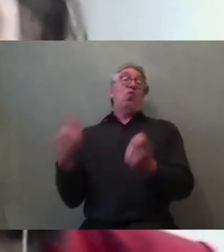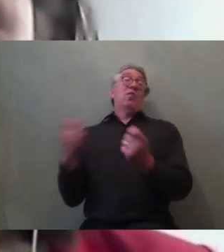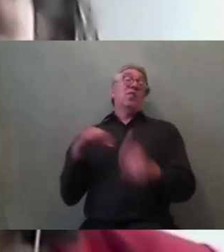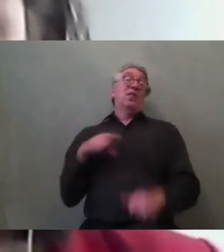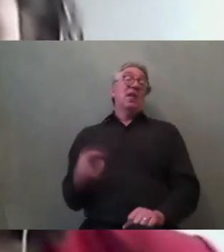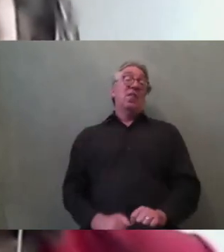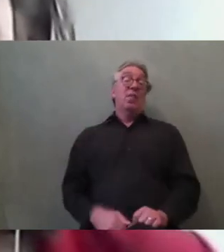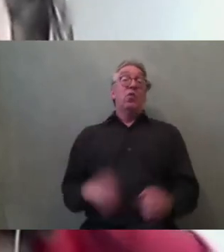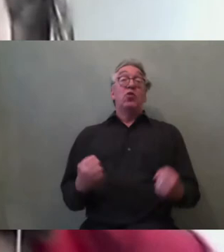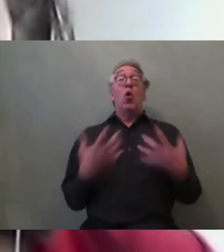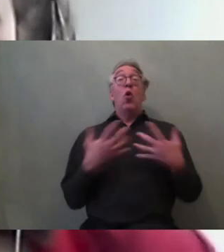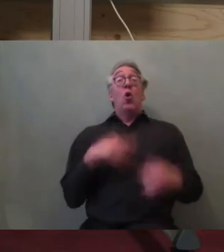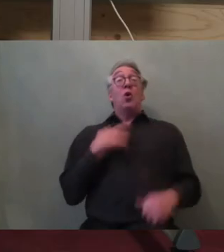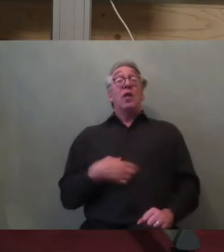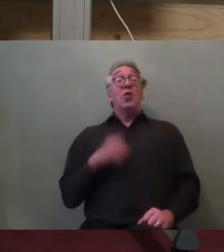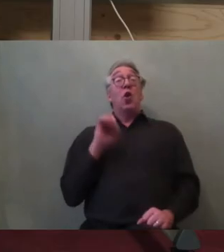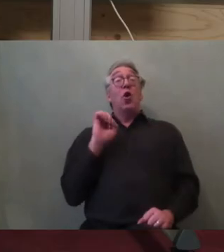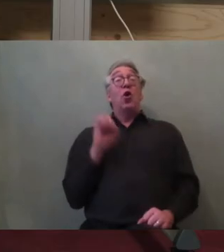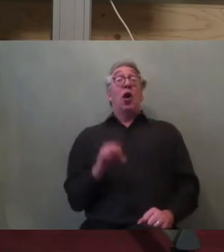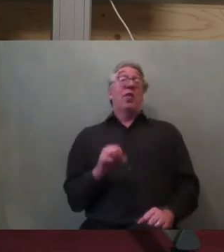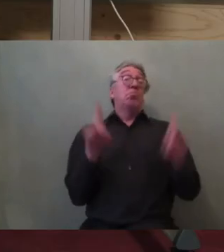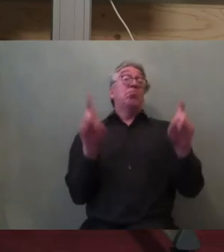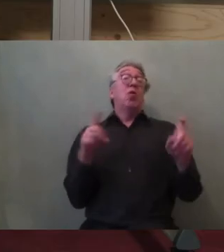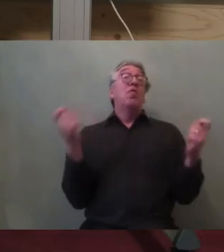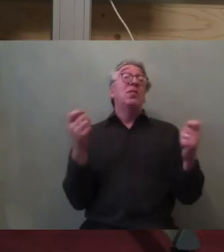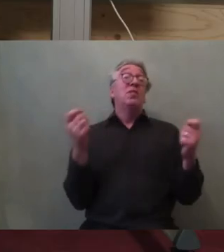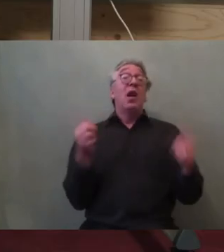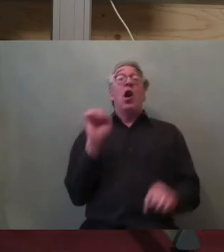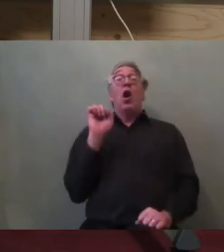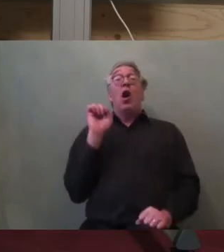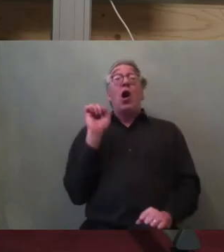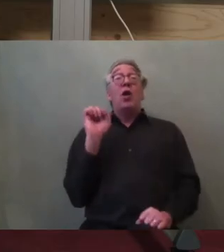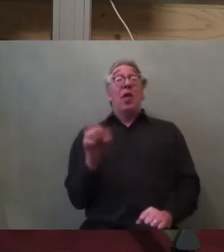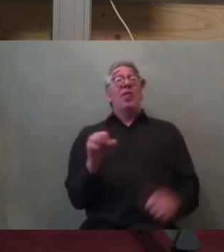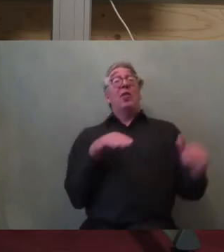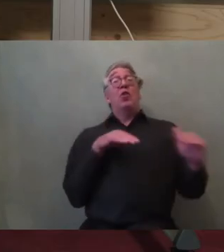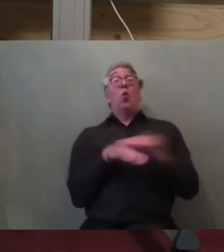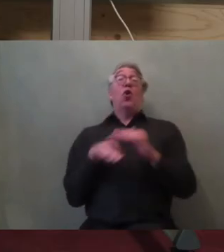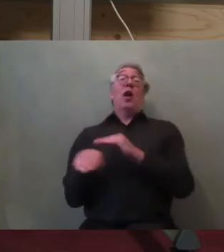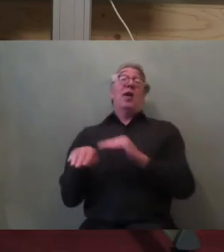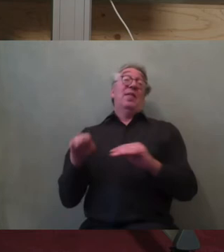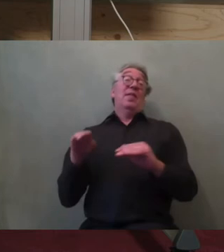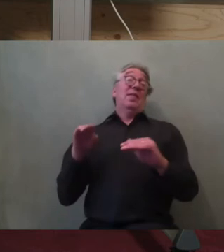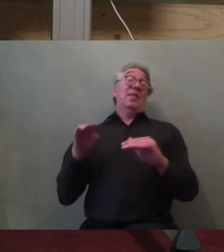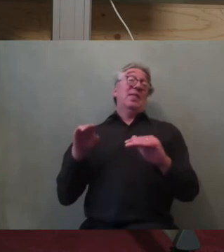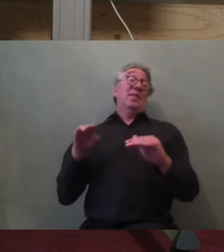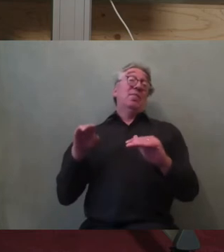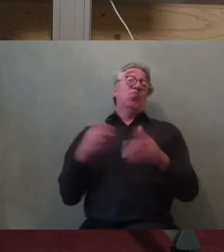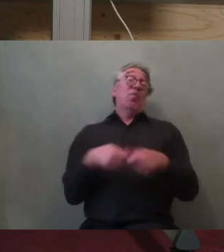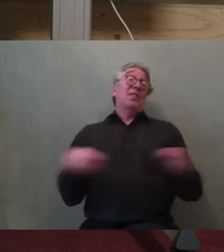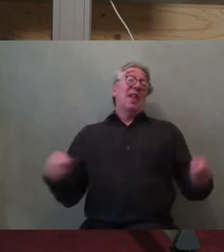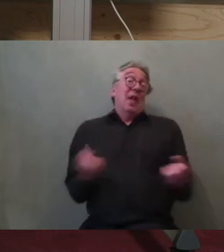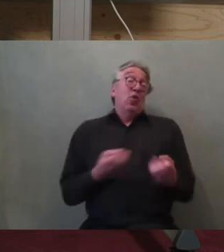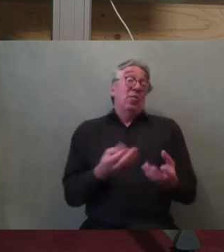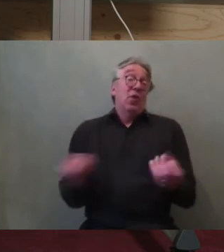organisator passend bij het festival toegankelijkheidsfaciliteiten treffen. Op dit moment wordt er gewerkt aan